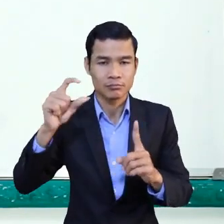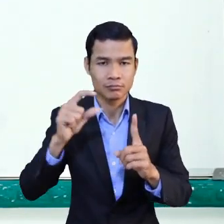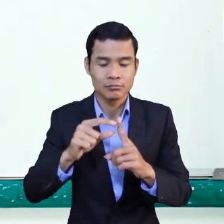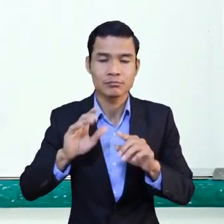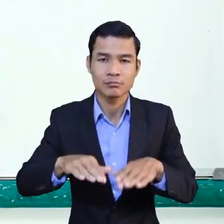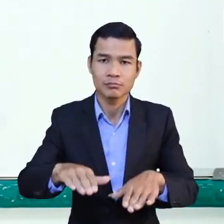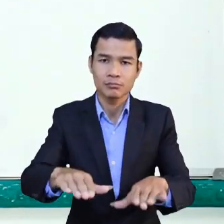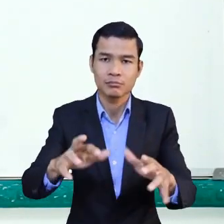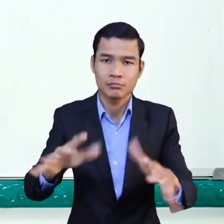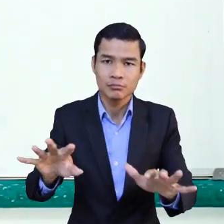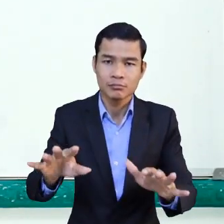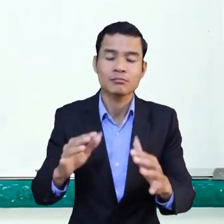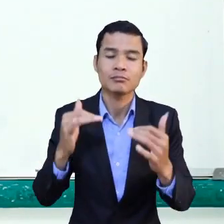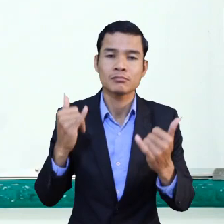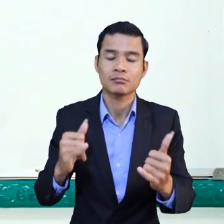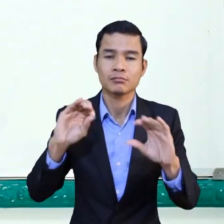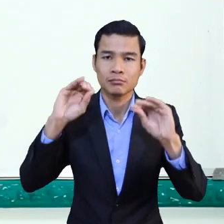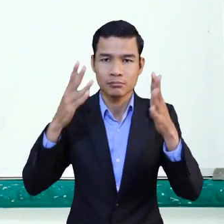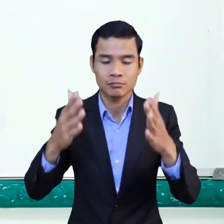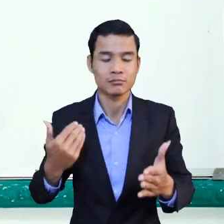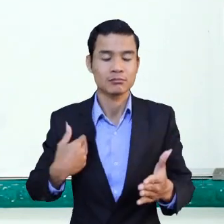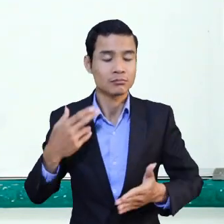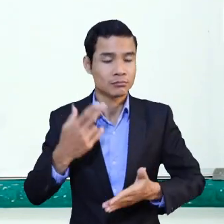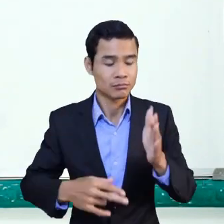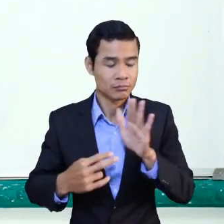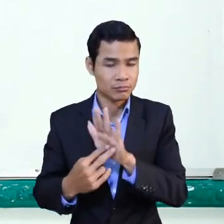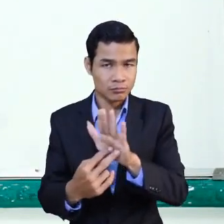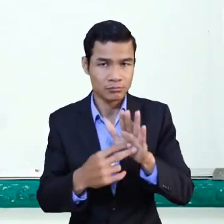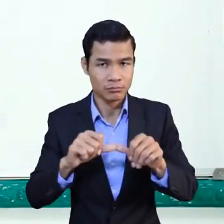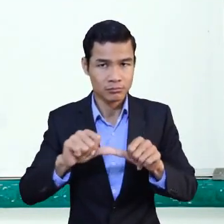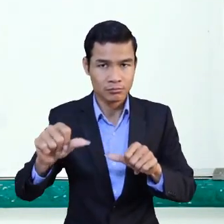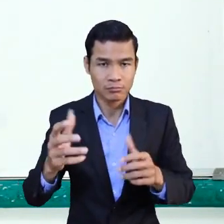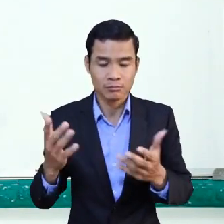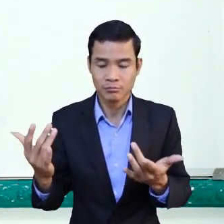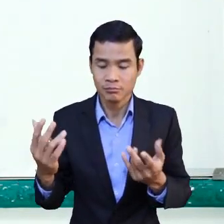គ្រូនឹងមានអ្វីបង្ហាញកូនកូនចាំមើលទាំងអស់គ្នា